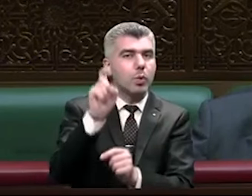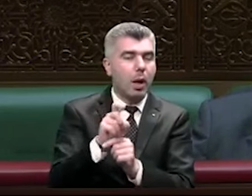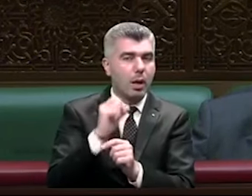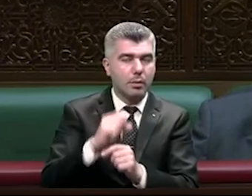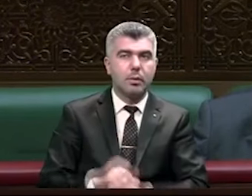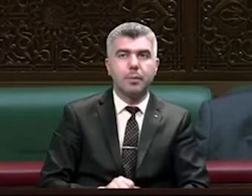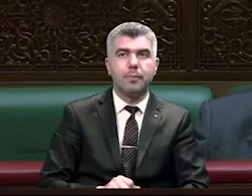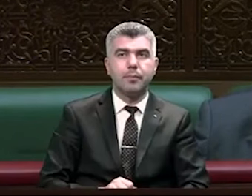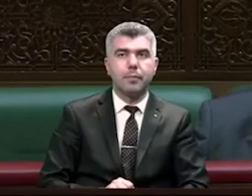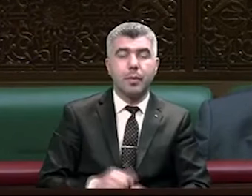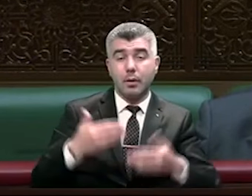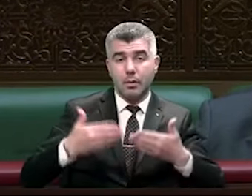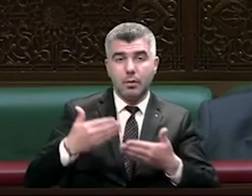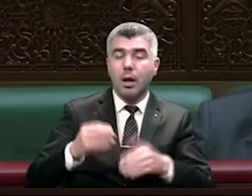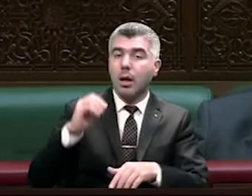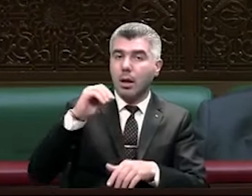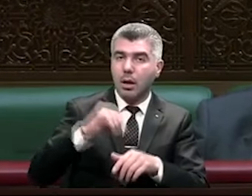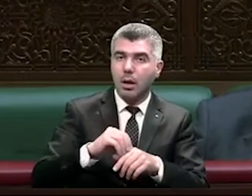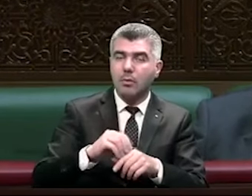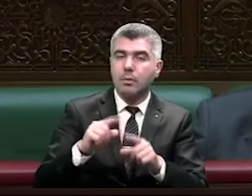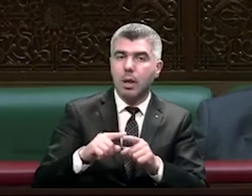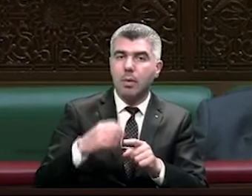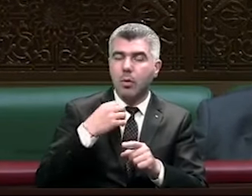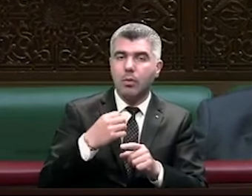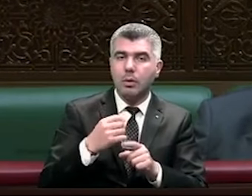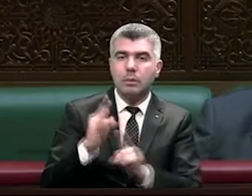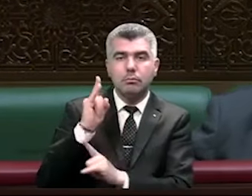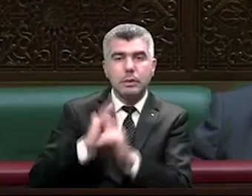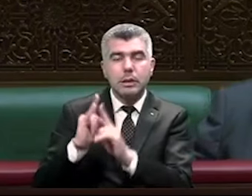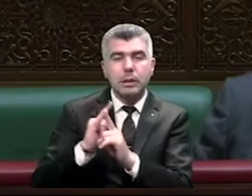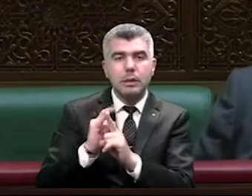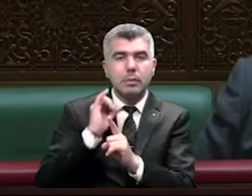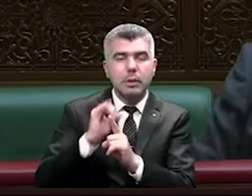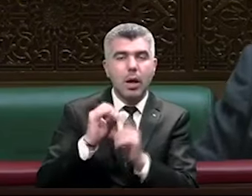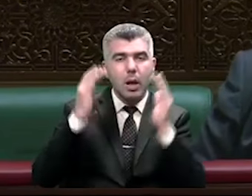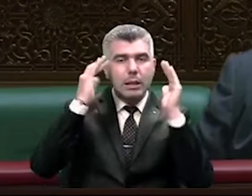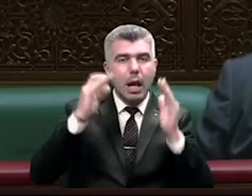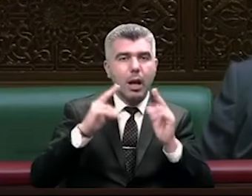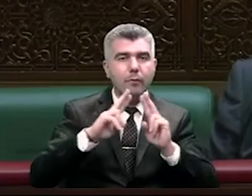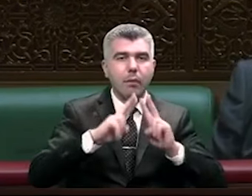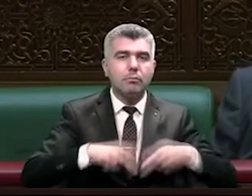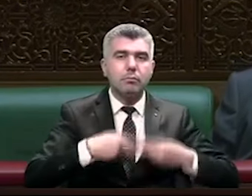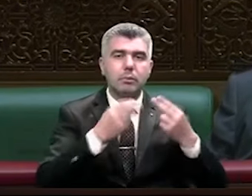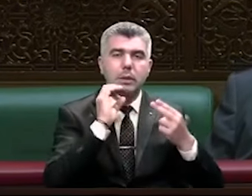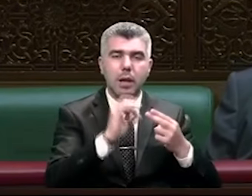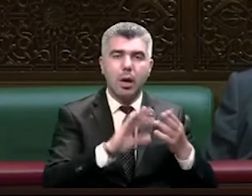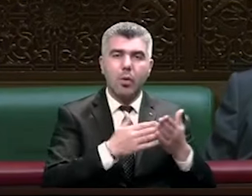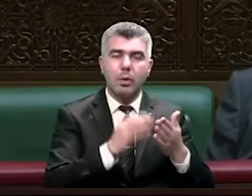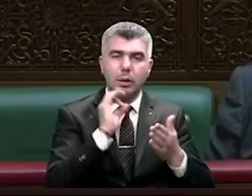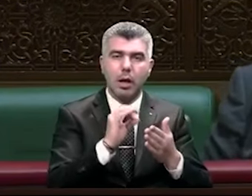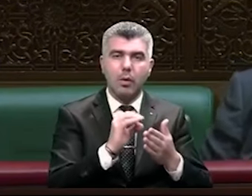هذا المنبر لاجدد ما قلناه حول الغنى التاريخي والجغرافي والثقافي والروح لكونها تمثل احد